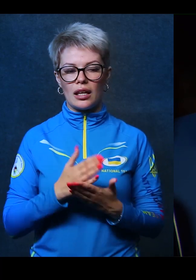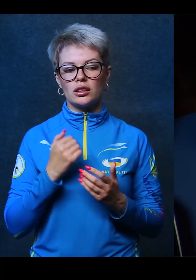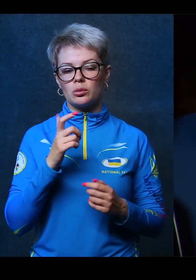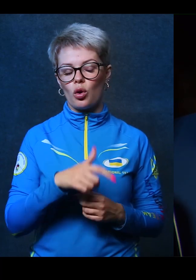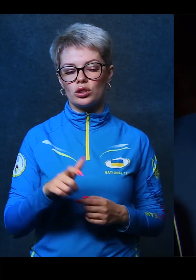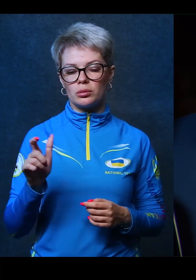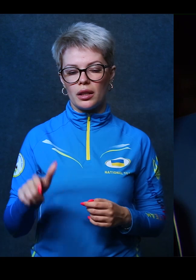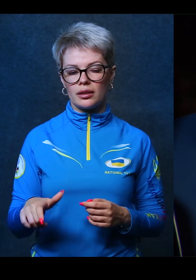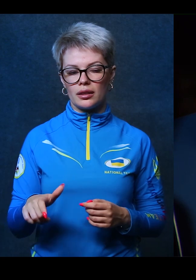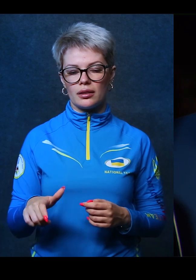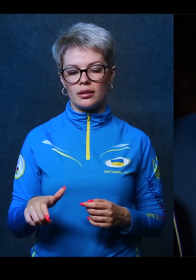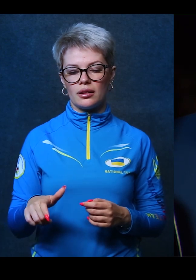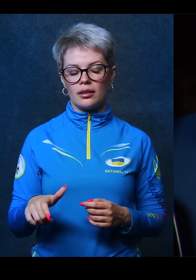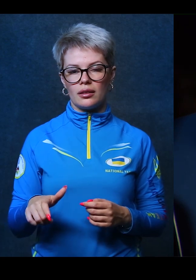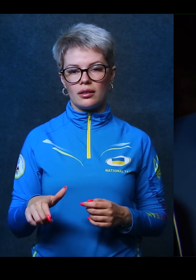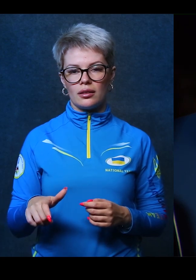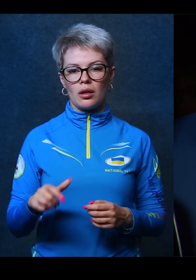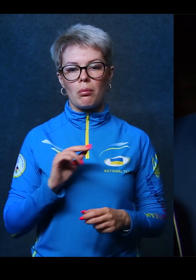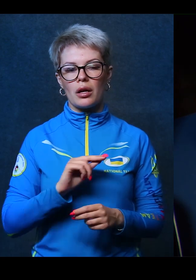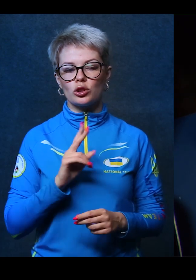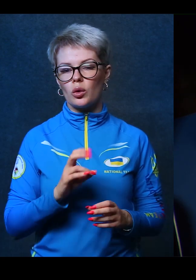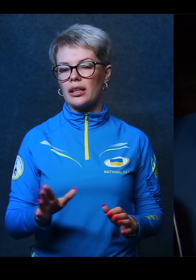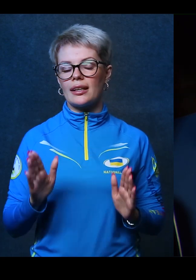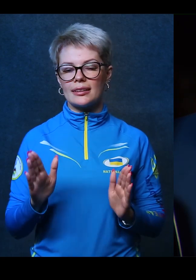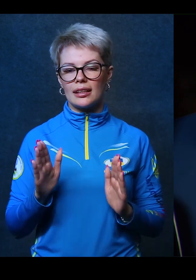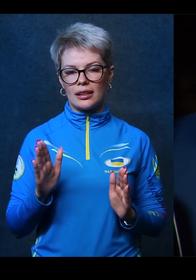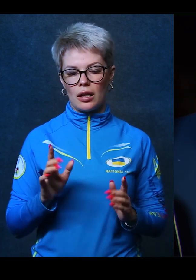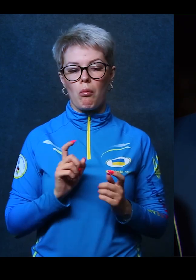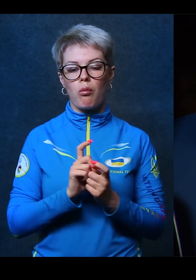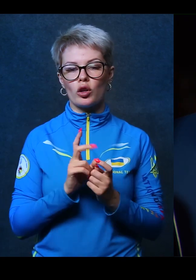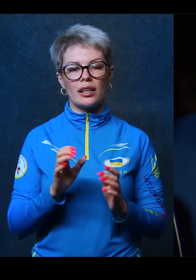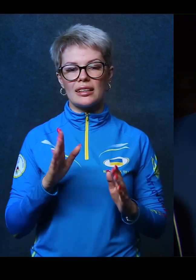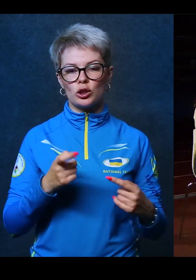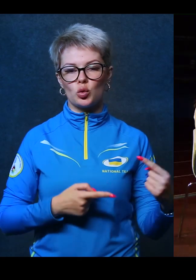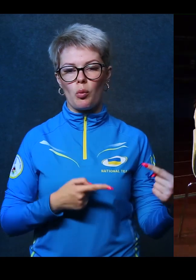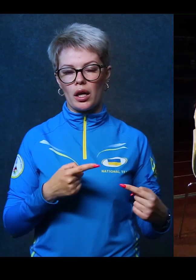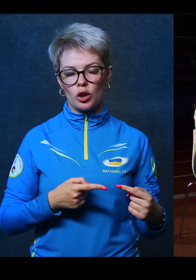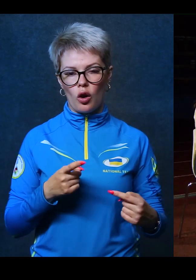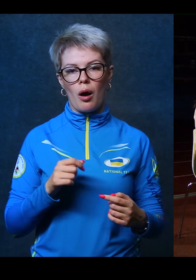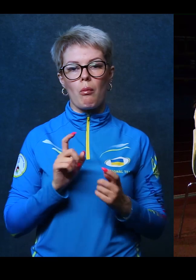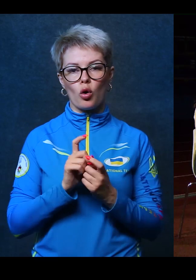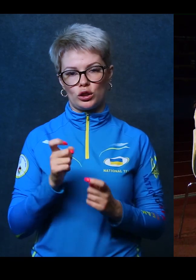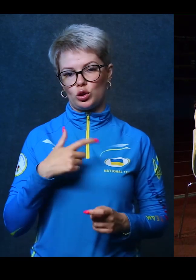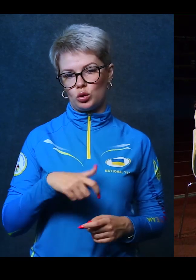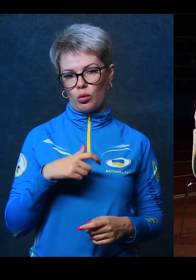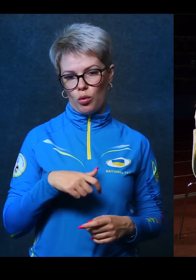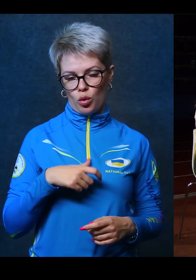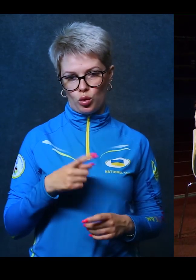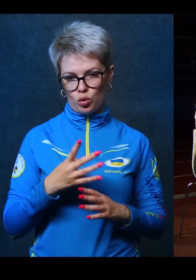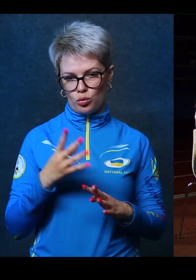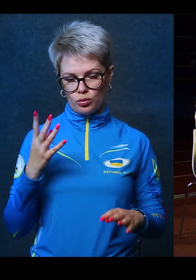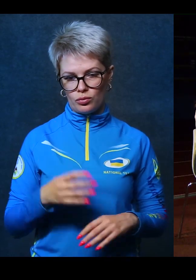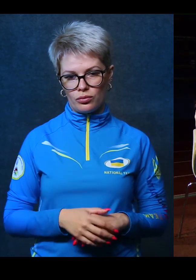спортсмен, знаєте, працює не тільки, бореться не тільки з суперником, але насамперед він бореться з самим